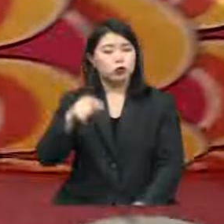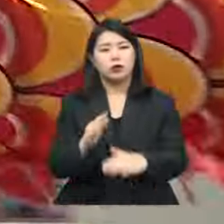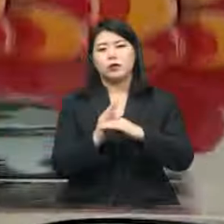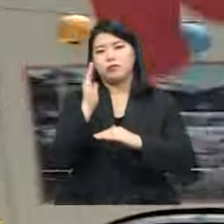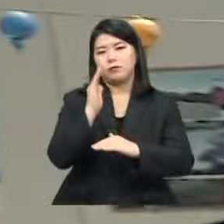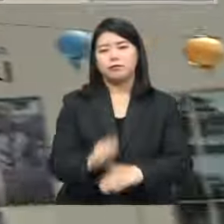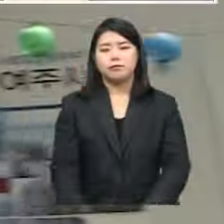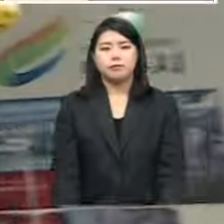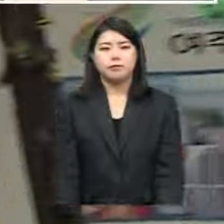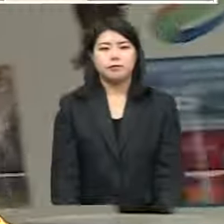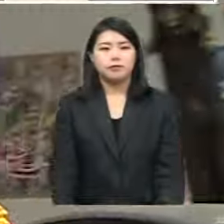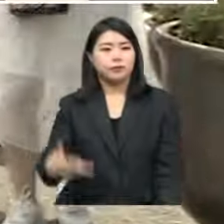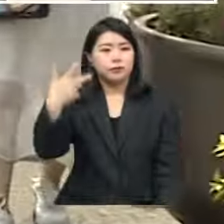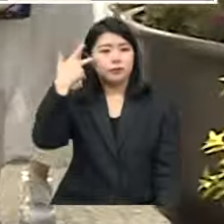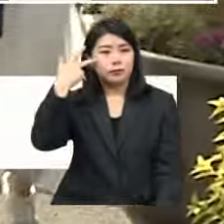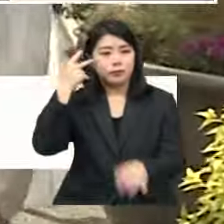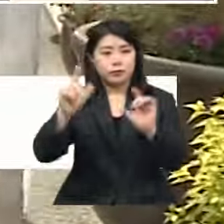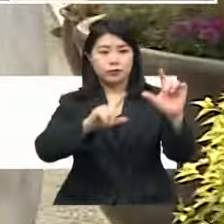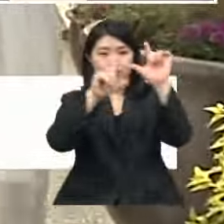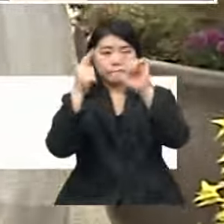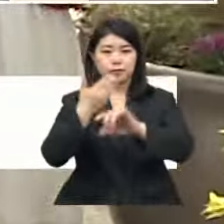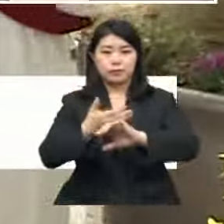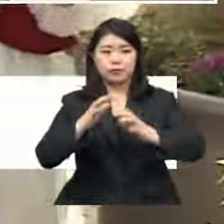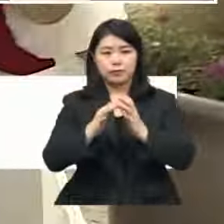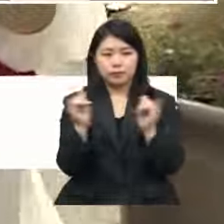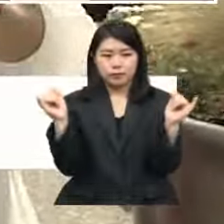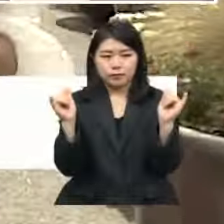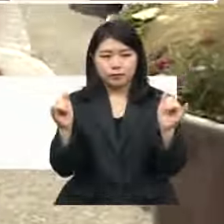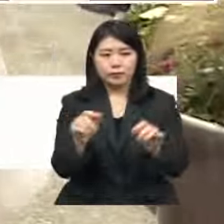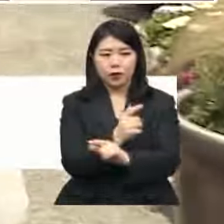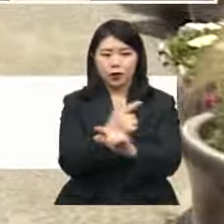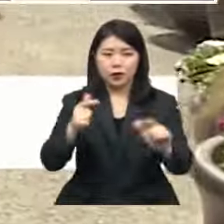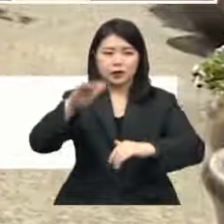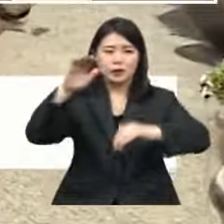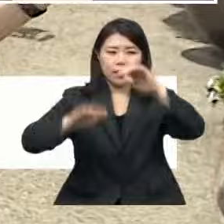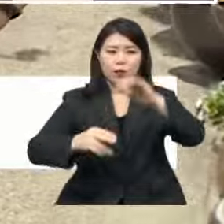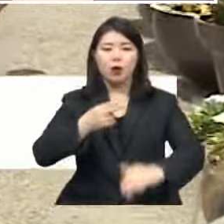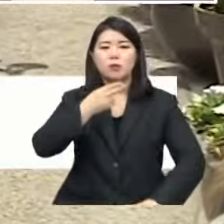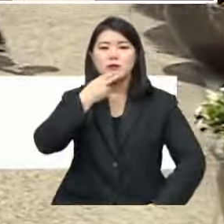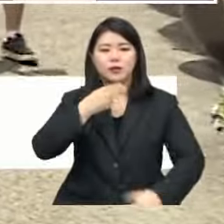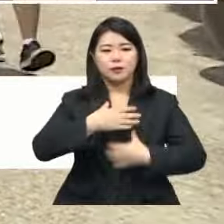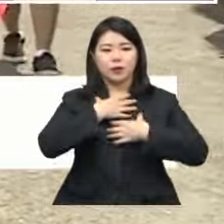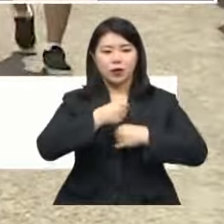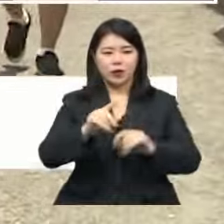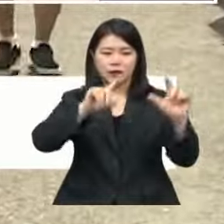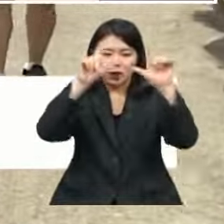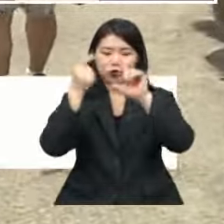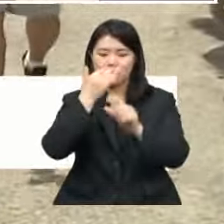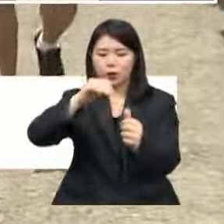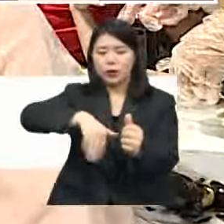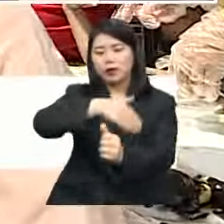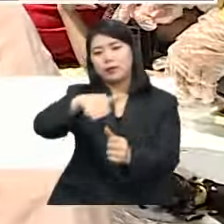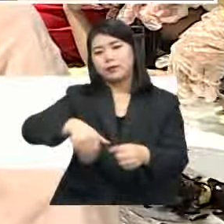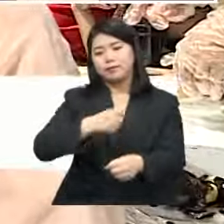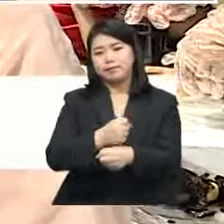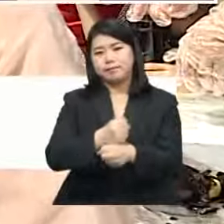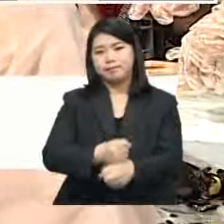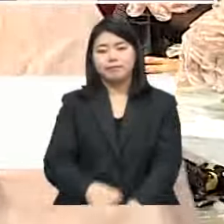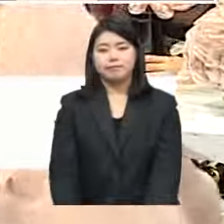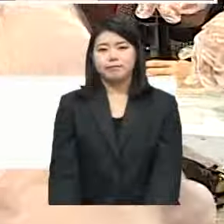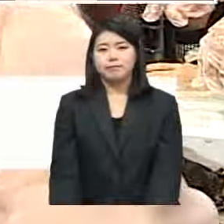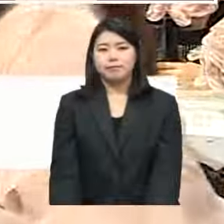넘어섰습니다. 여주에 사시는 외국인들에게 더 많은 이렇게 차별 없이 편안하게 잘 지낼 수 있는 환경을